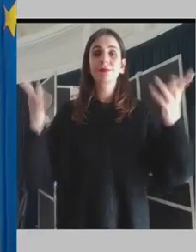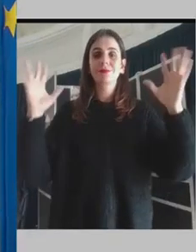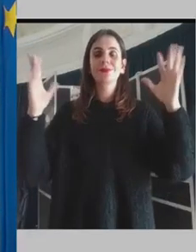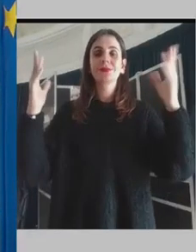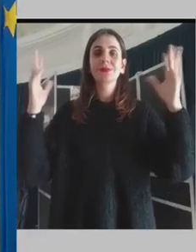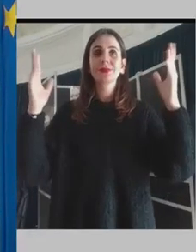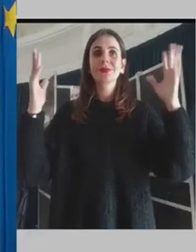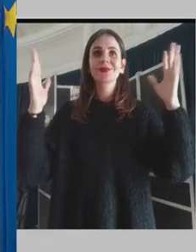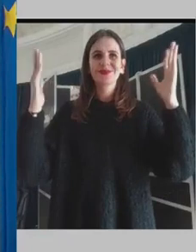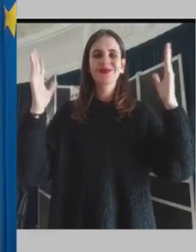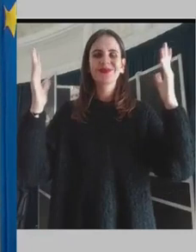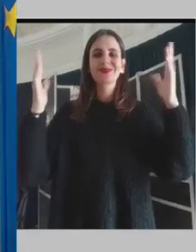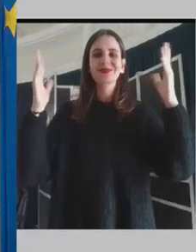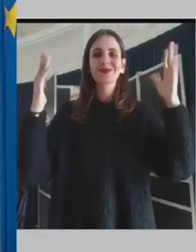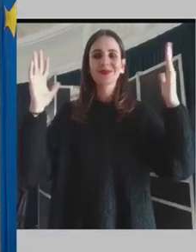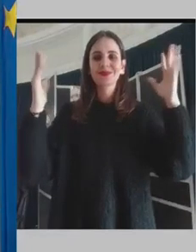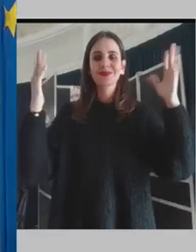assistito.